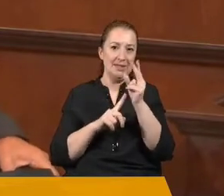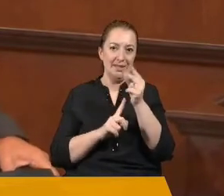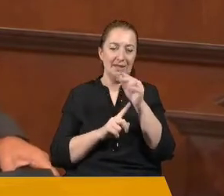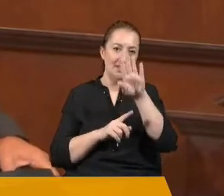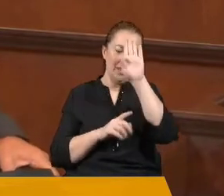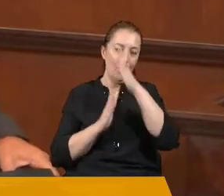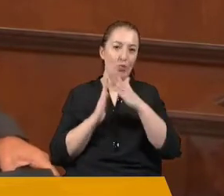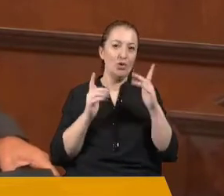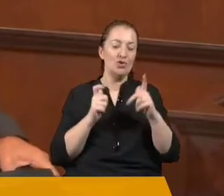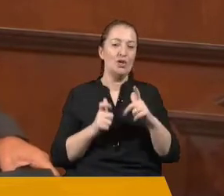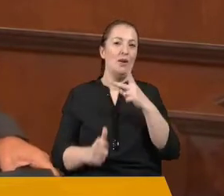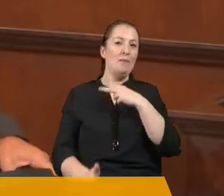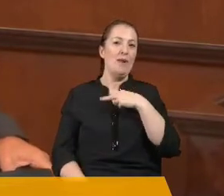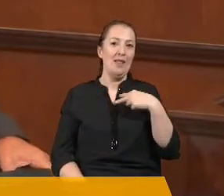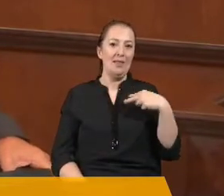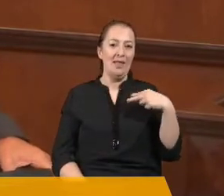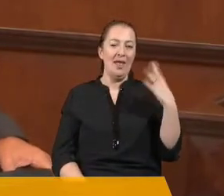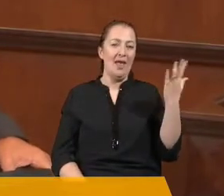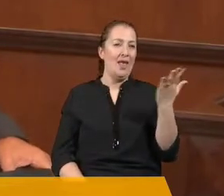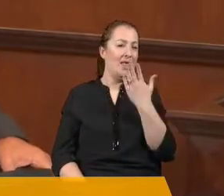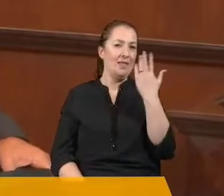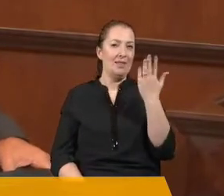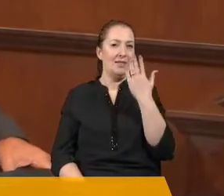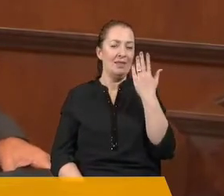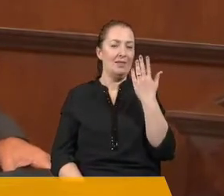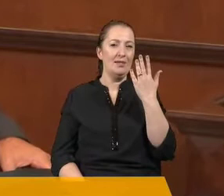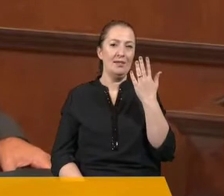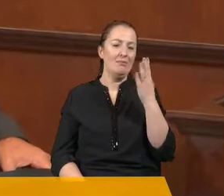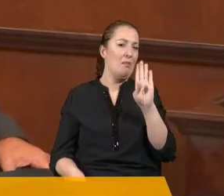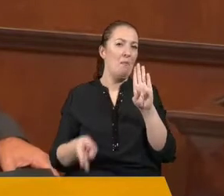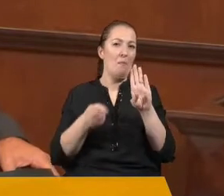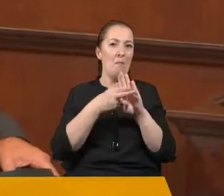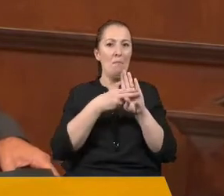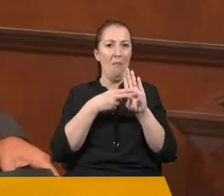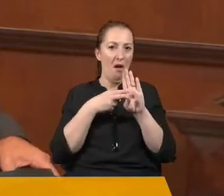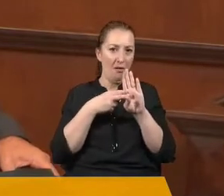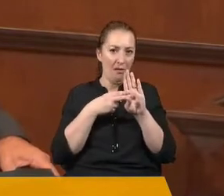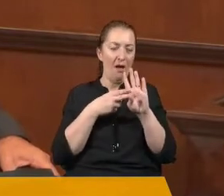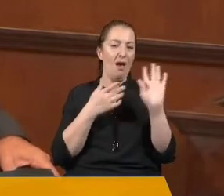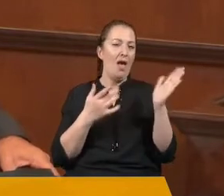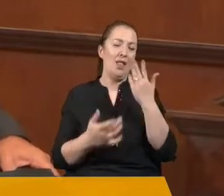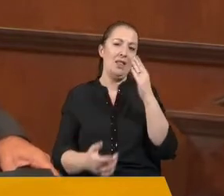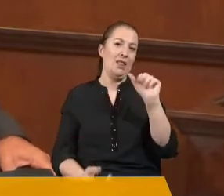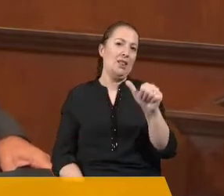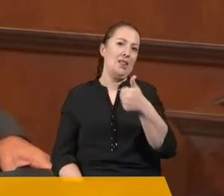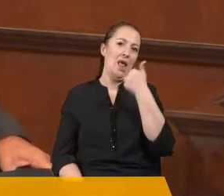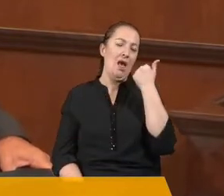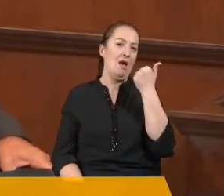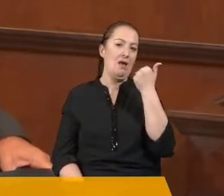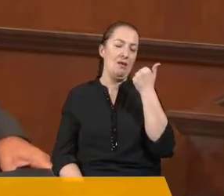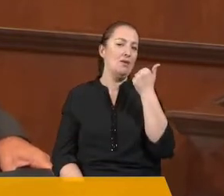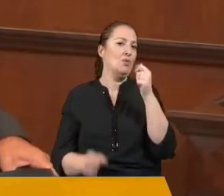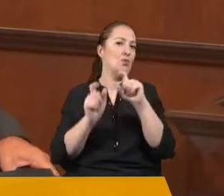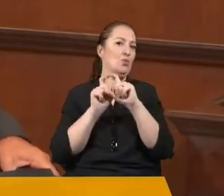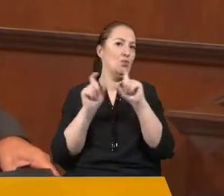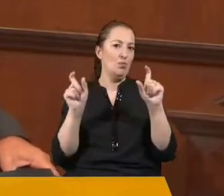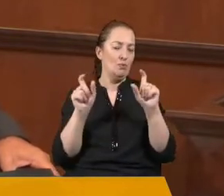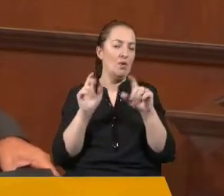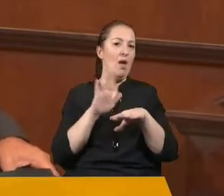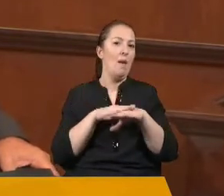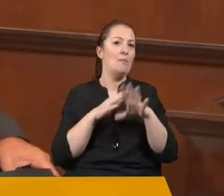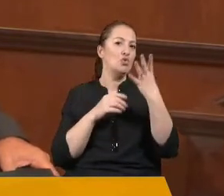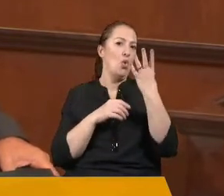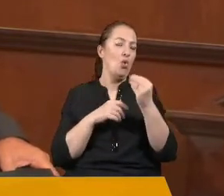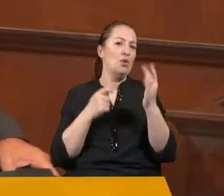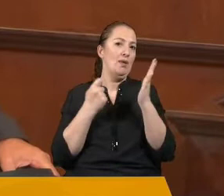İstanbul Büyükşehir Belediyesi'nin en markalaşmış, en güzide kurumu. Yapmış olduğu